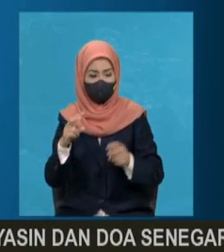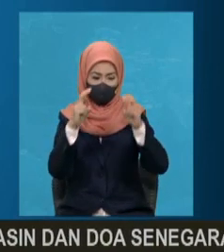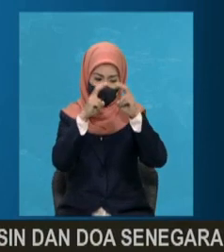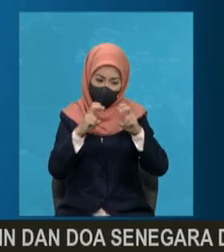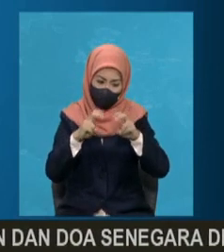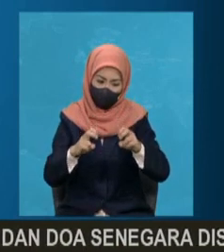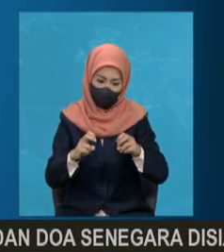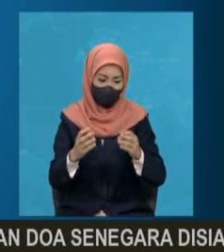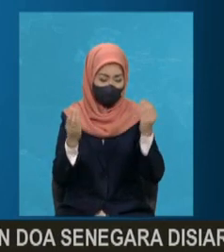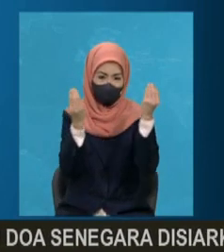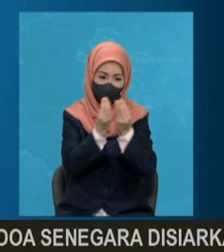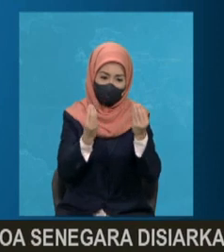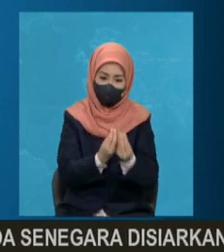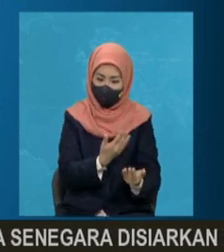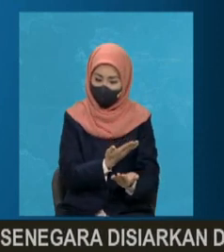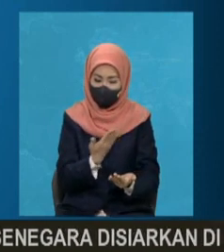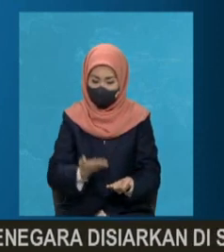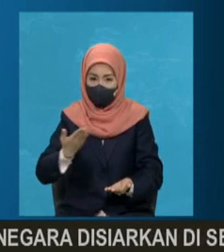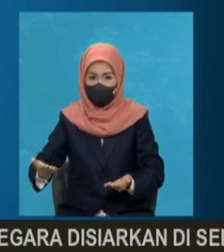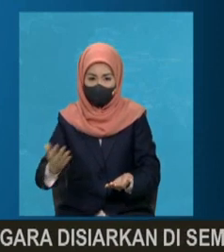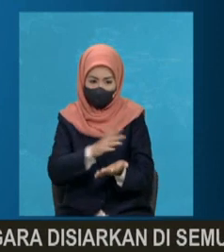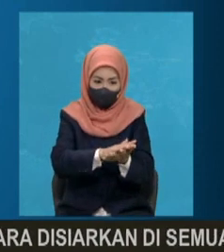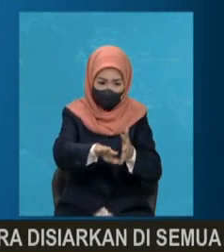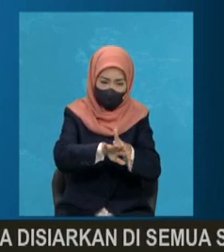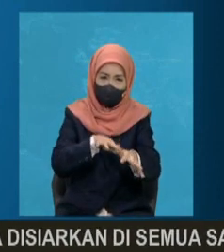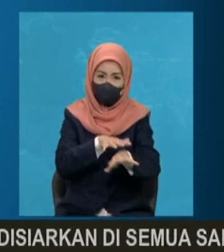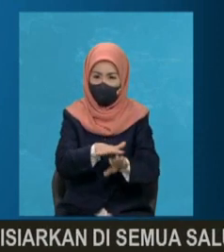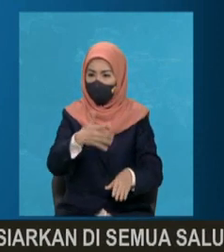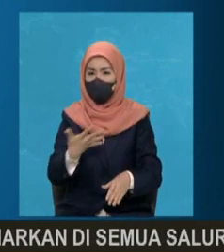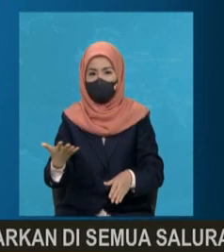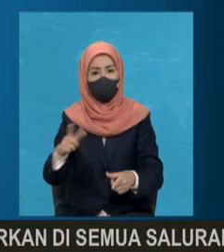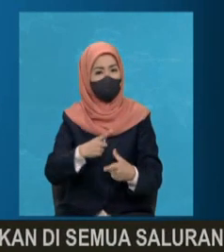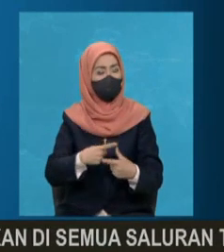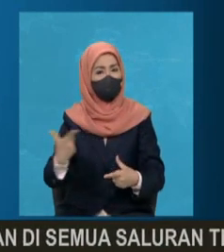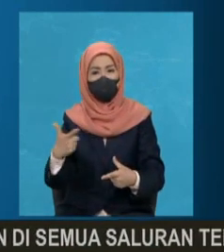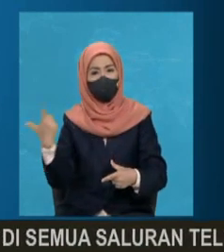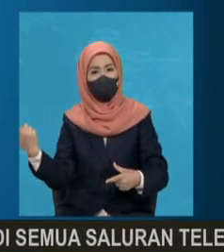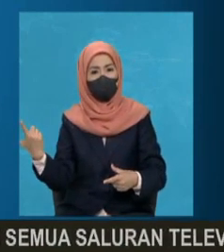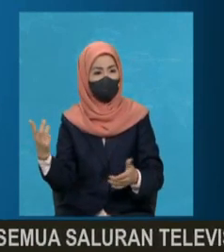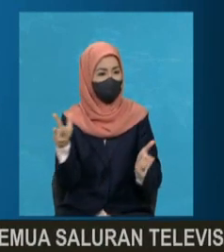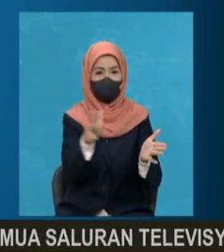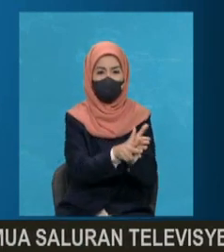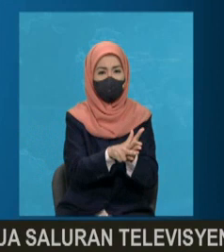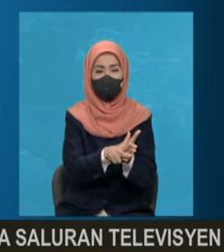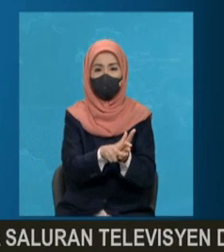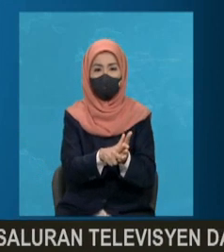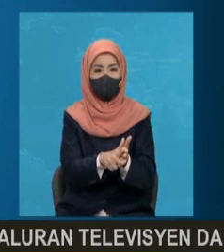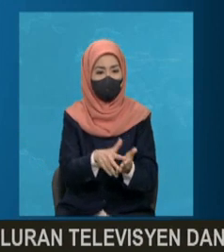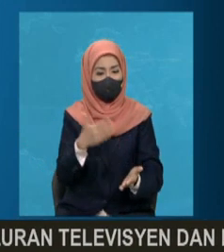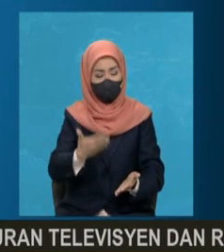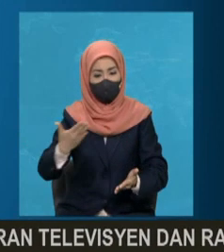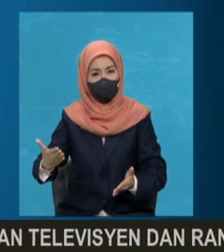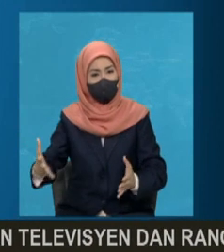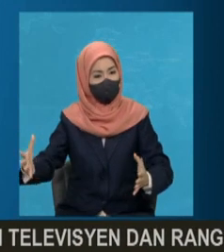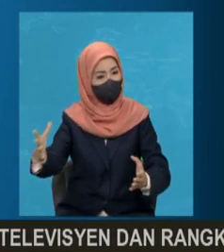pemeriksaan menemukan sejumlah produk pembersih kuman dan pangan lain yang dipercayai tidak diistirahatkan Suspect dan semua